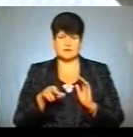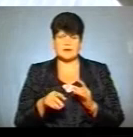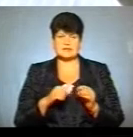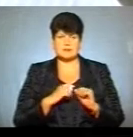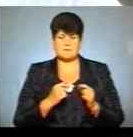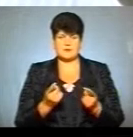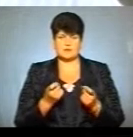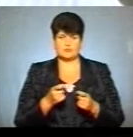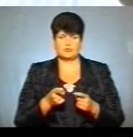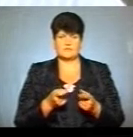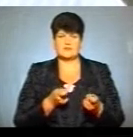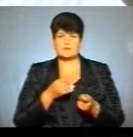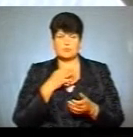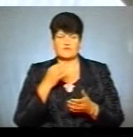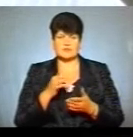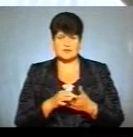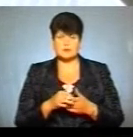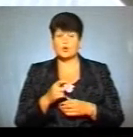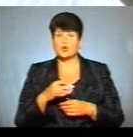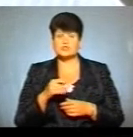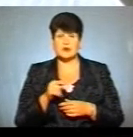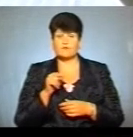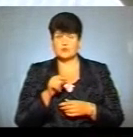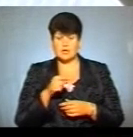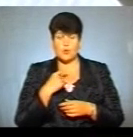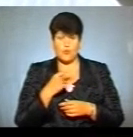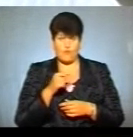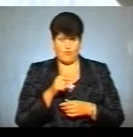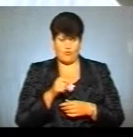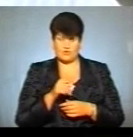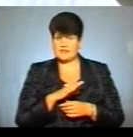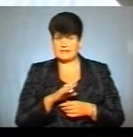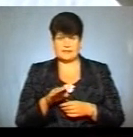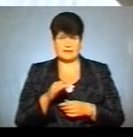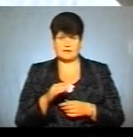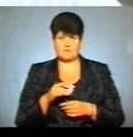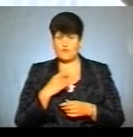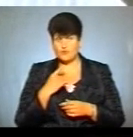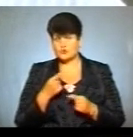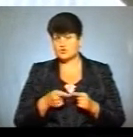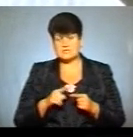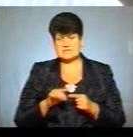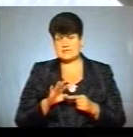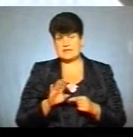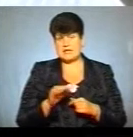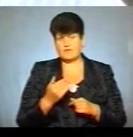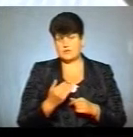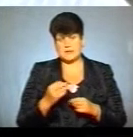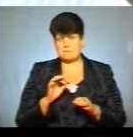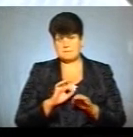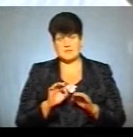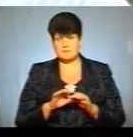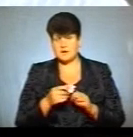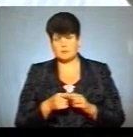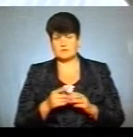їх до адміністративної відповідальності. Хоча вони говорять і не признають свою вину, і говорять, що це не вони підпалювали і